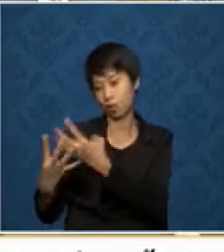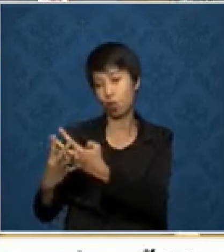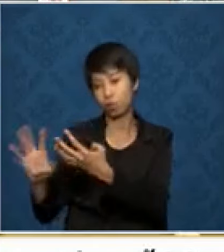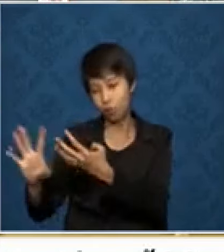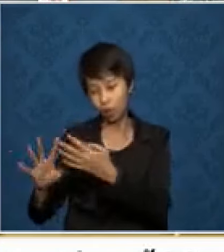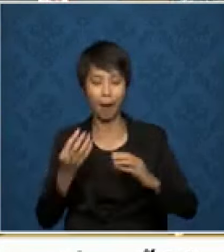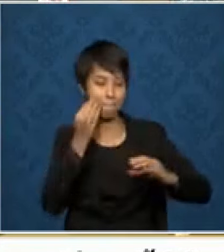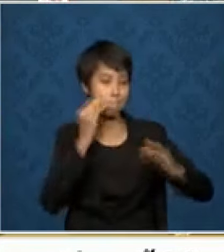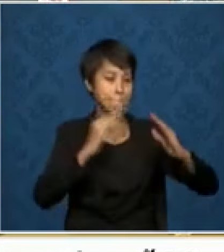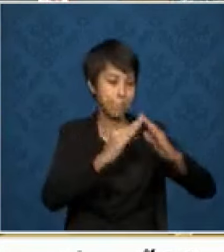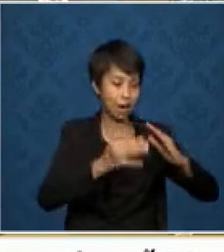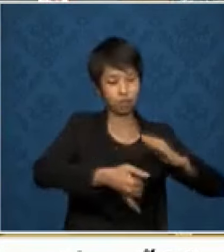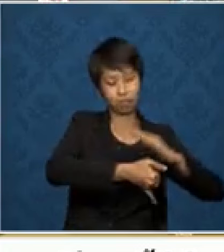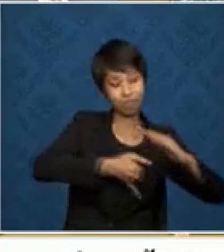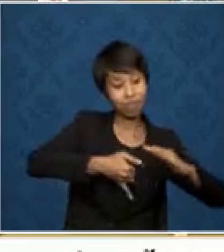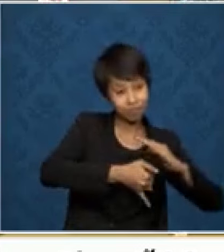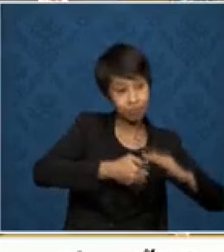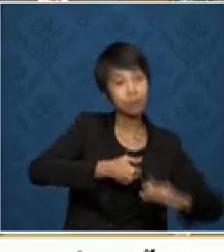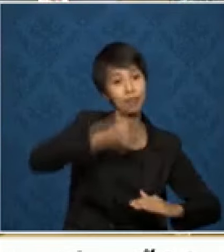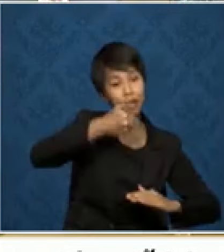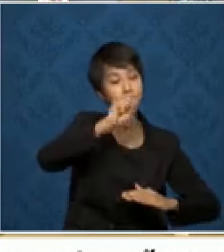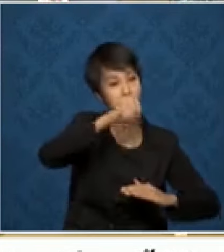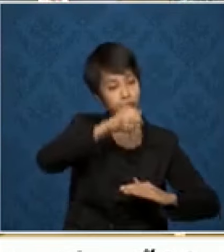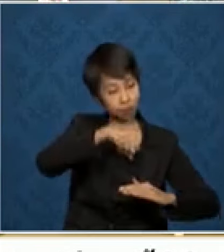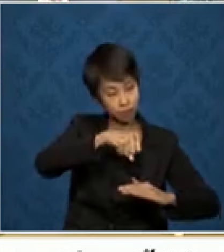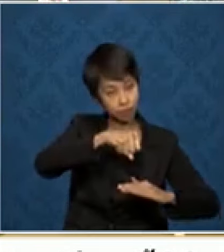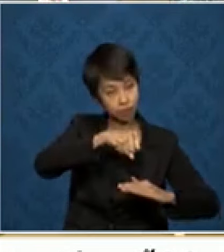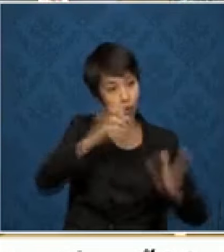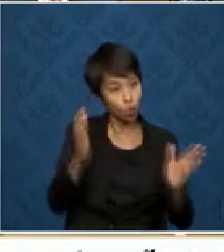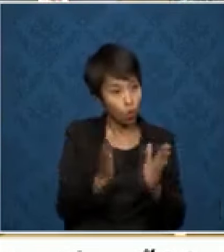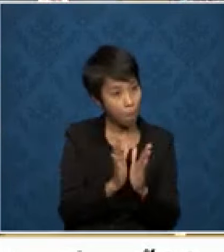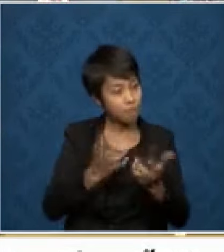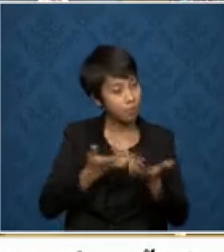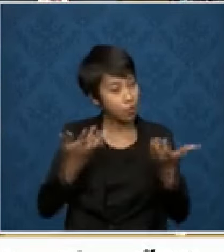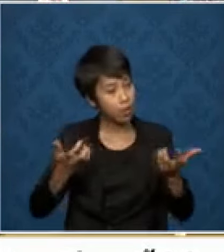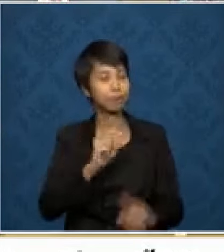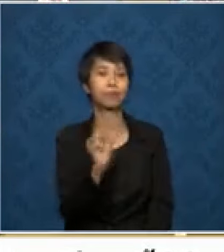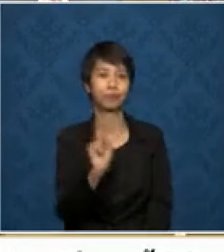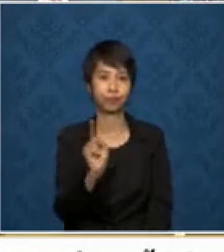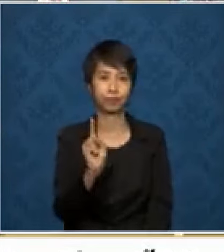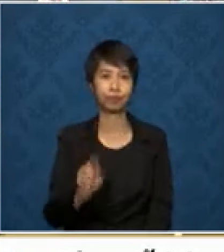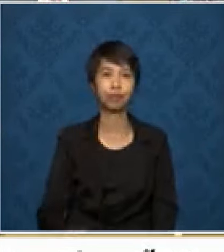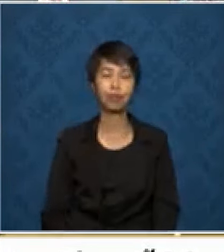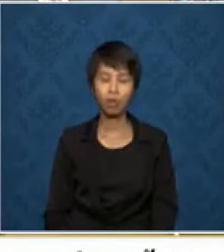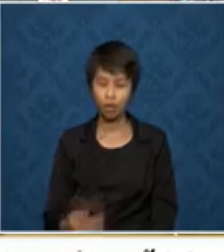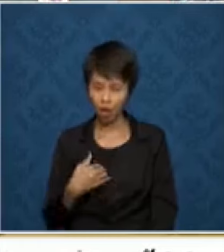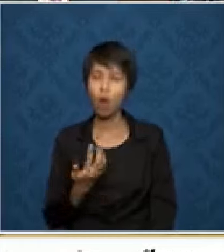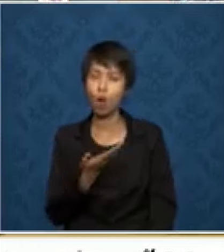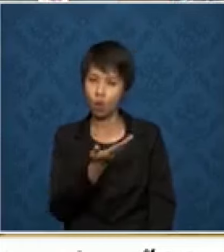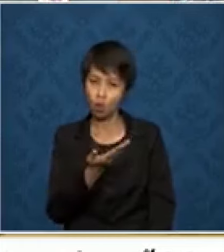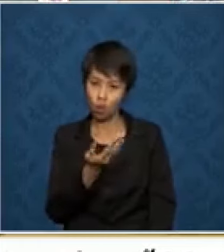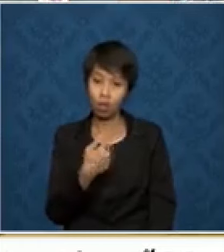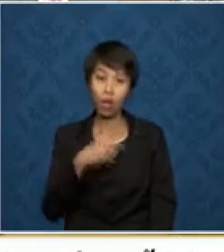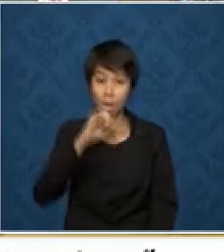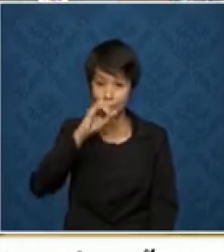เรือนจำได้ด้วยหรือไม่และรวมหรือไม่ขอความกรุณาอย่าตอบว่า